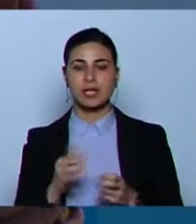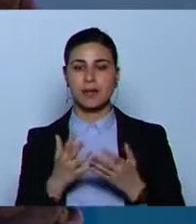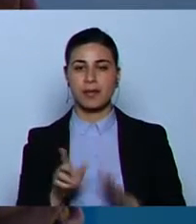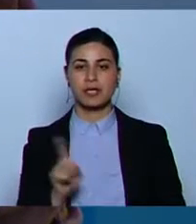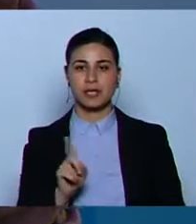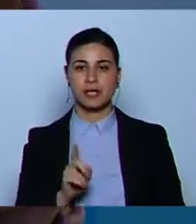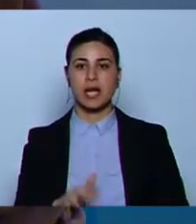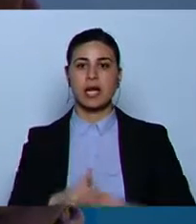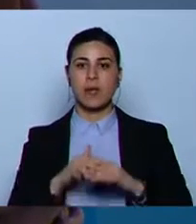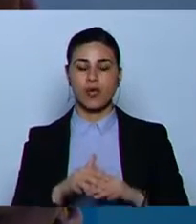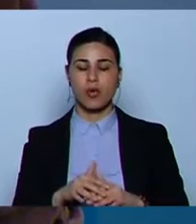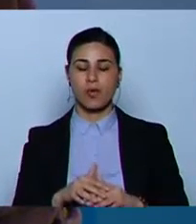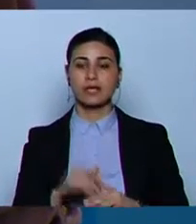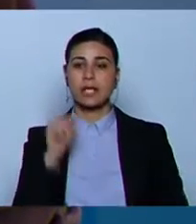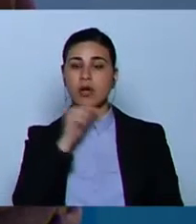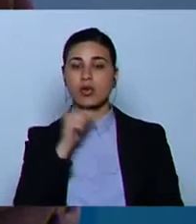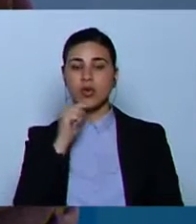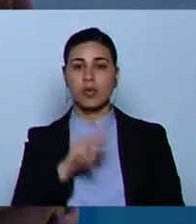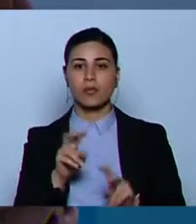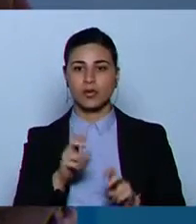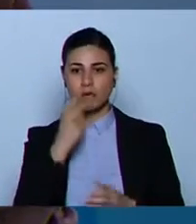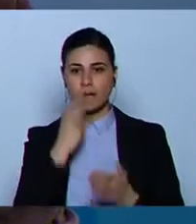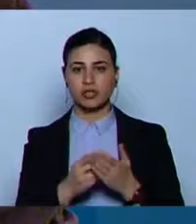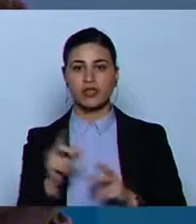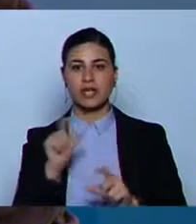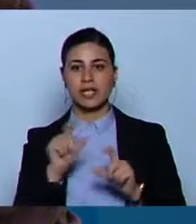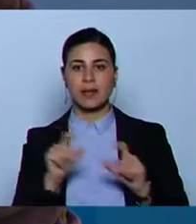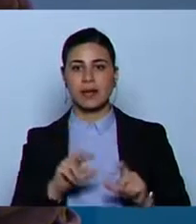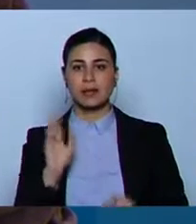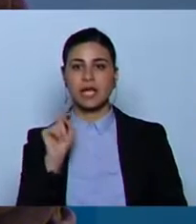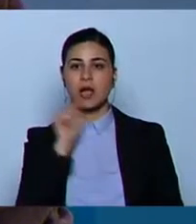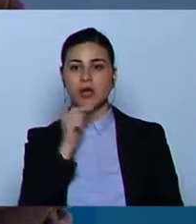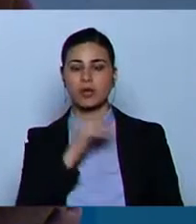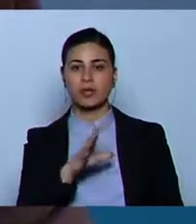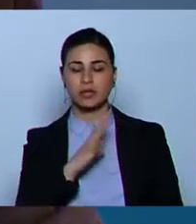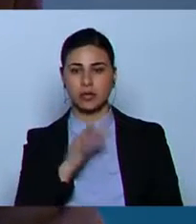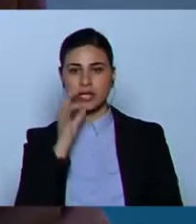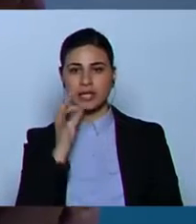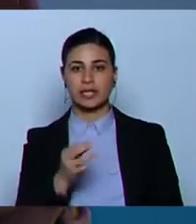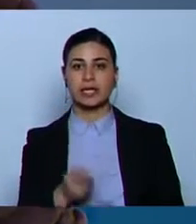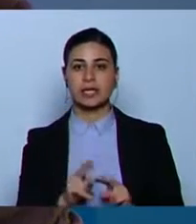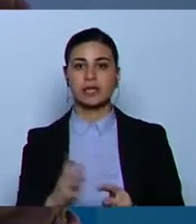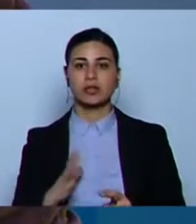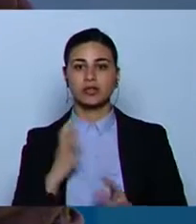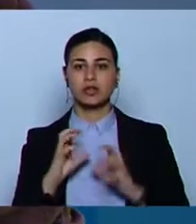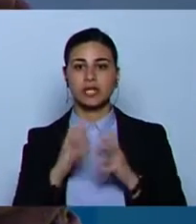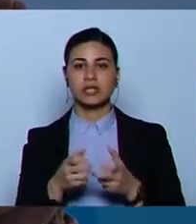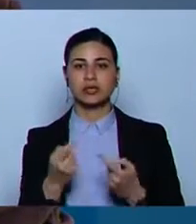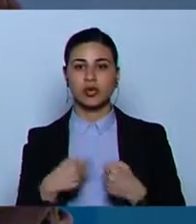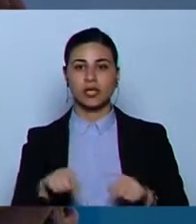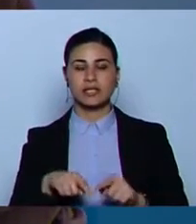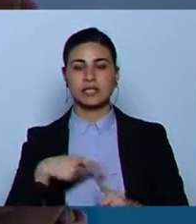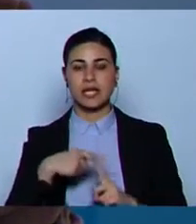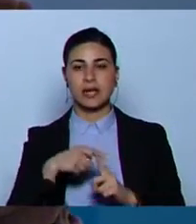ქალაქის გამოყოფა სწორედ ეკონომიკური მაჩვენებლების და ეკონომიკიდან იყო ნაკარნახები. ეს იყო საერთაშორისო ორგანიზაციების